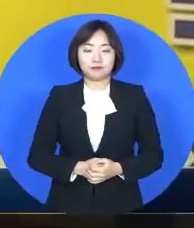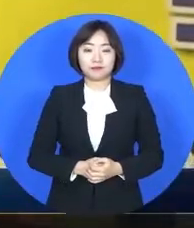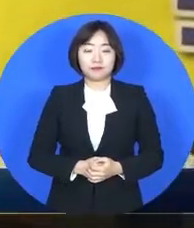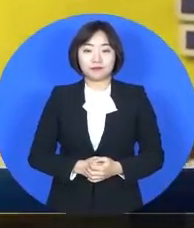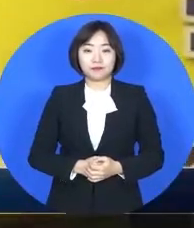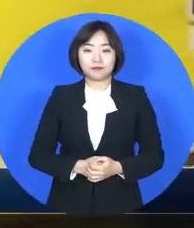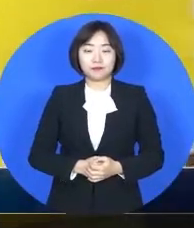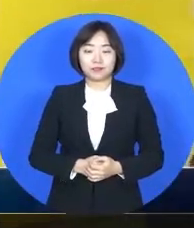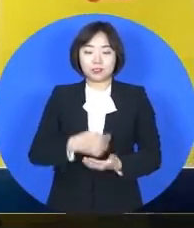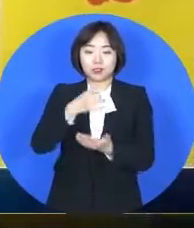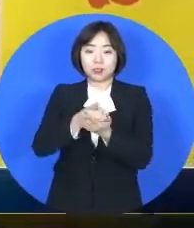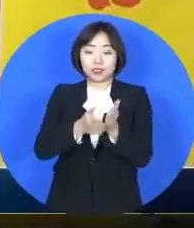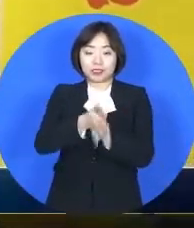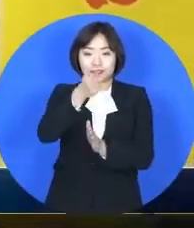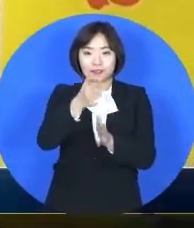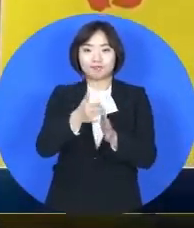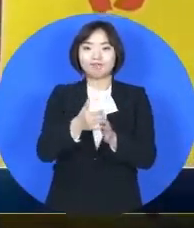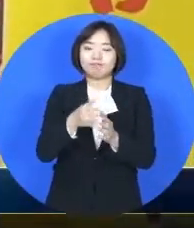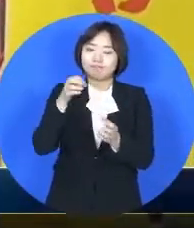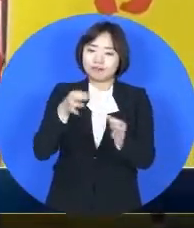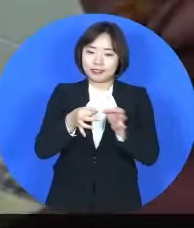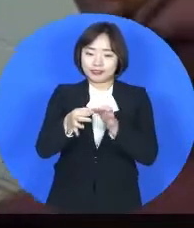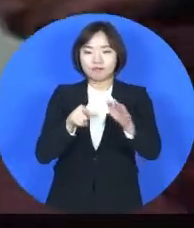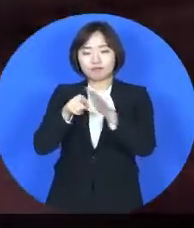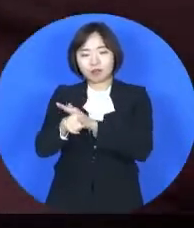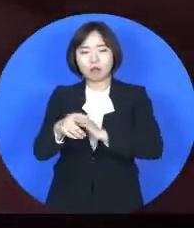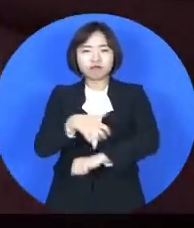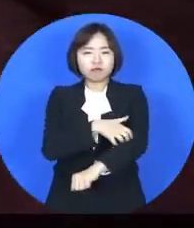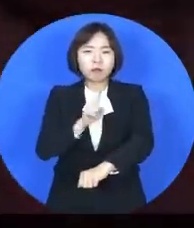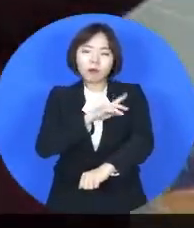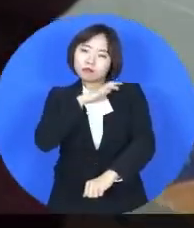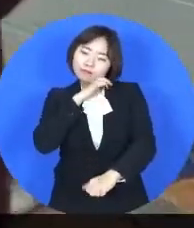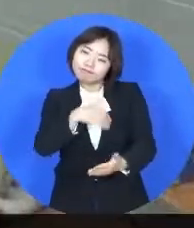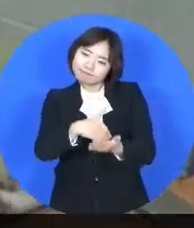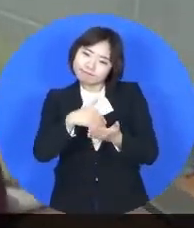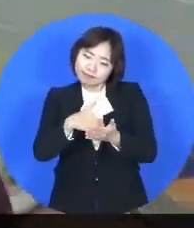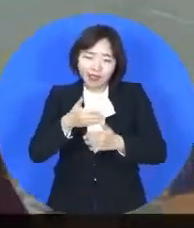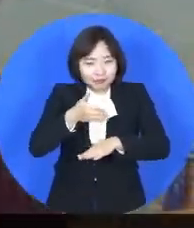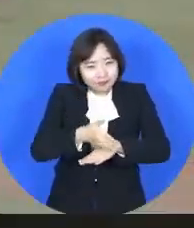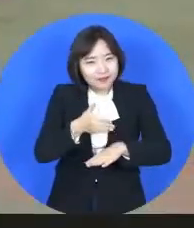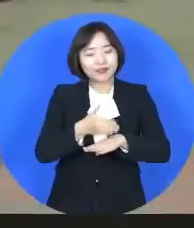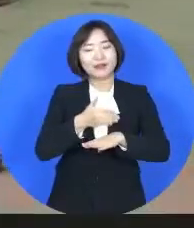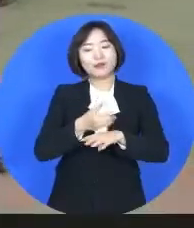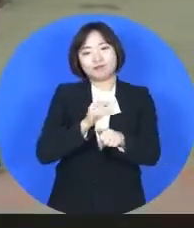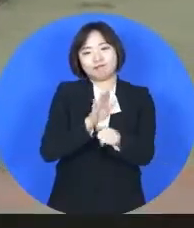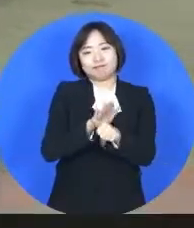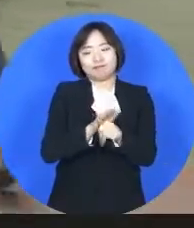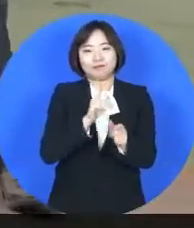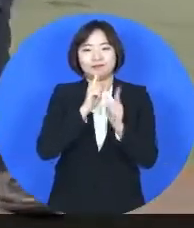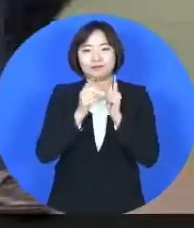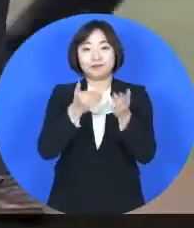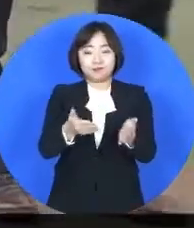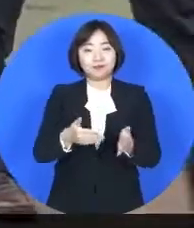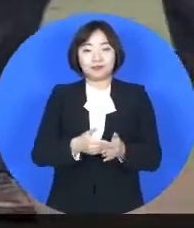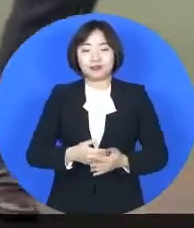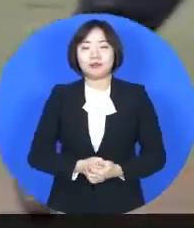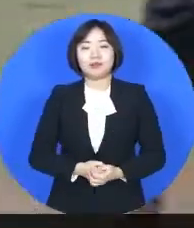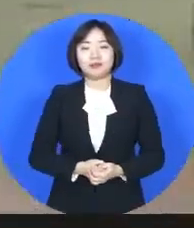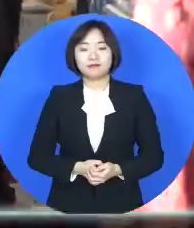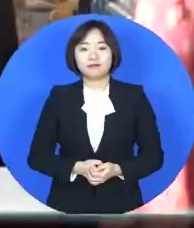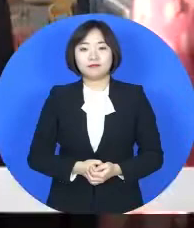구본영 시장은 설을 맞아 천안시내 전통시장을 방문해 상인들의 애로사항을 청취하고 감사와 격려의 메시지를